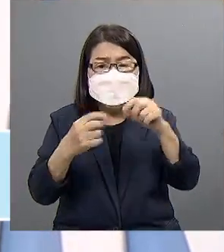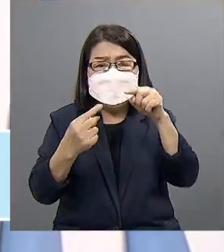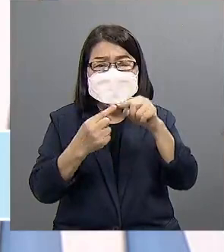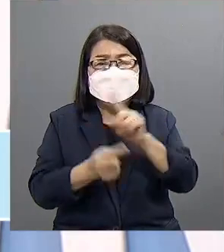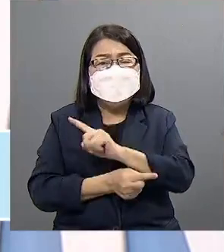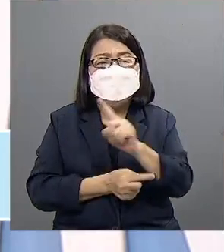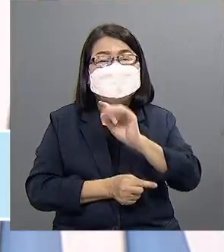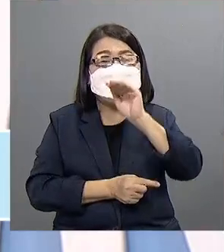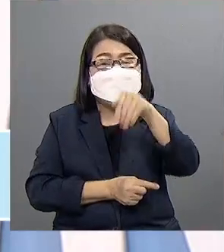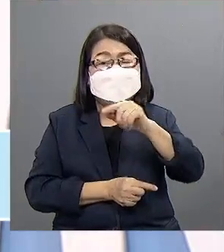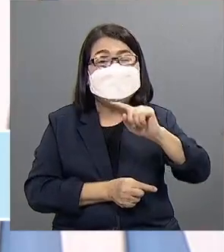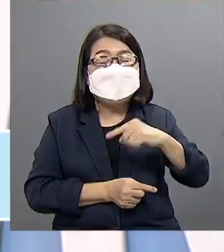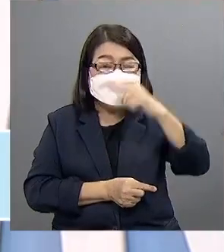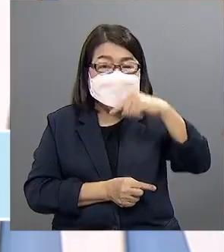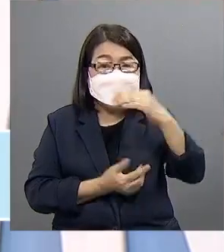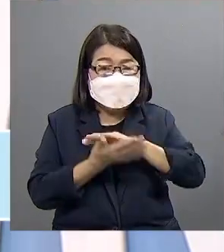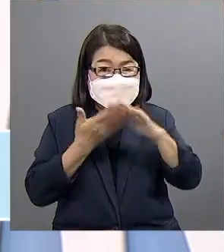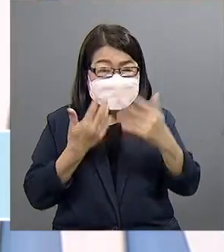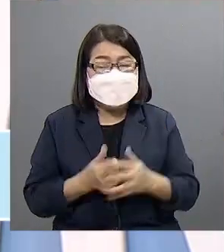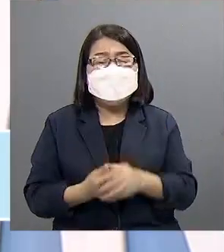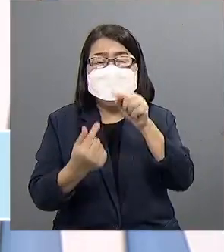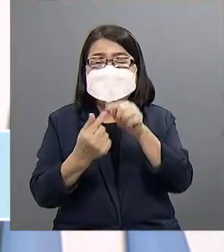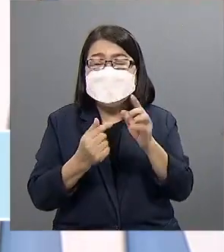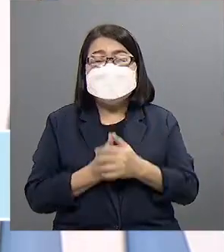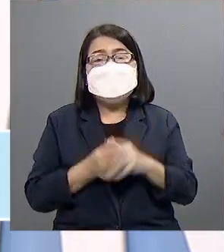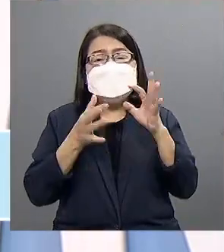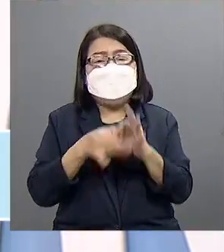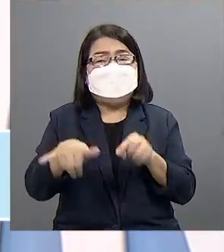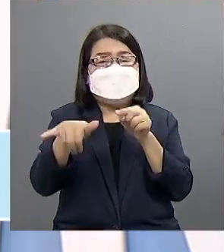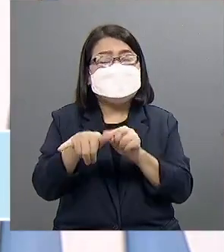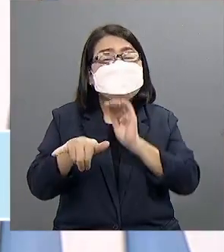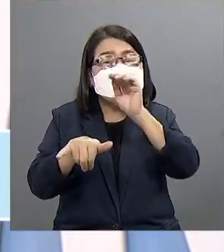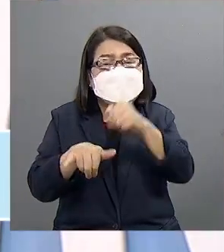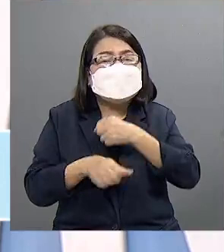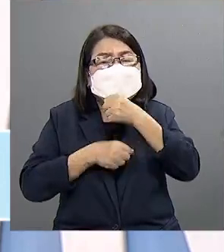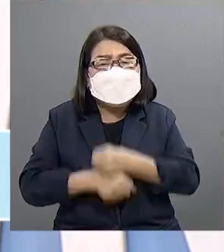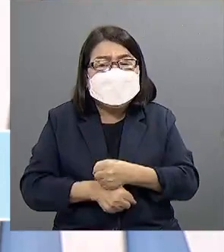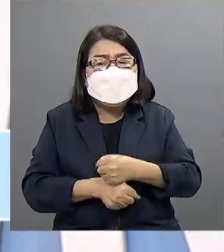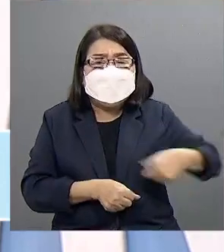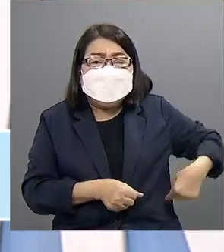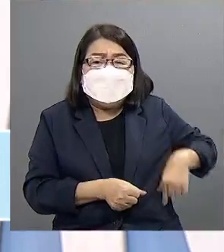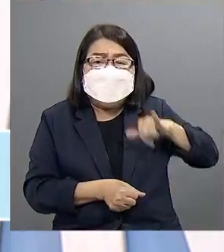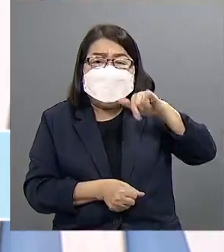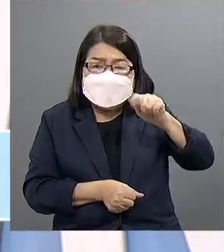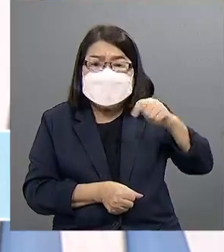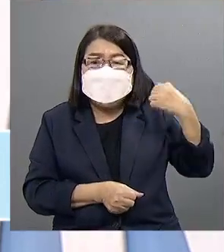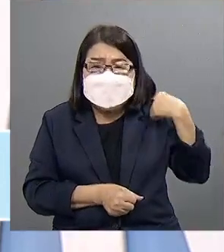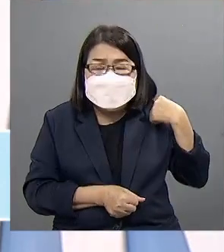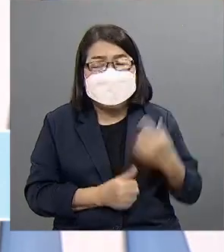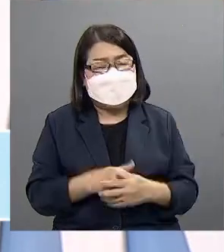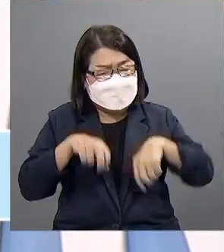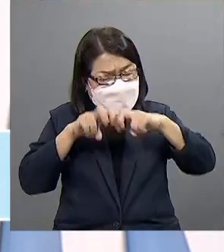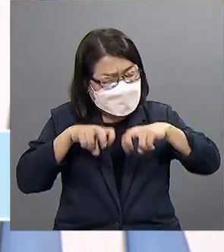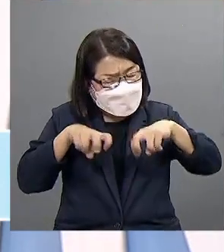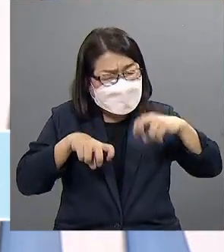ค่ะยังมีการให้ความสำคัญในเรื่องของสุขภาพช้างชราที่ป่วยเป็นโรคไตอีกด้วยนะคะมีการคิดค้นนวัตกรรมเหล่านี้เพื่อมาช่วยช้